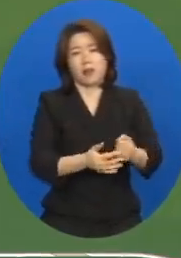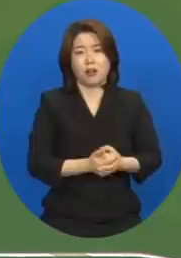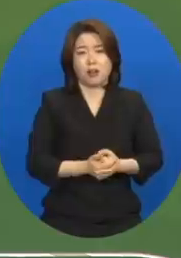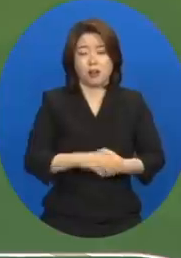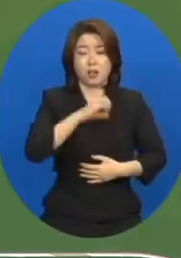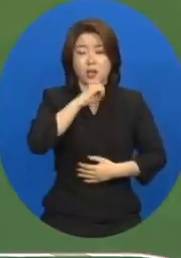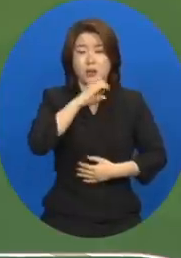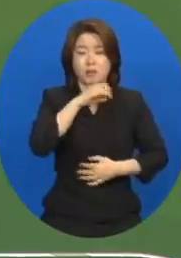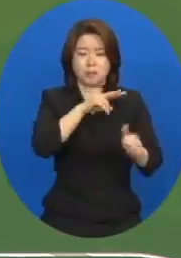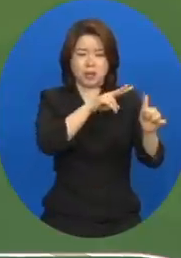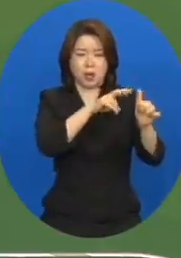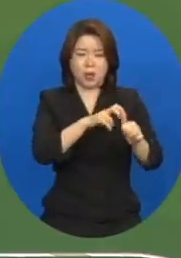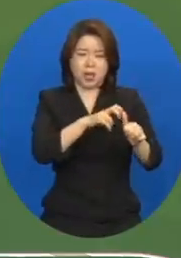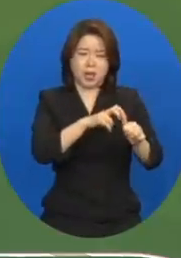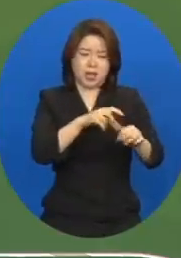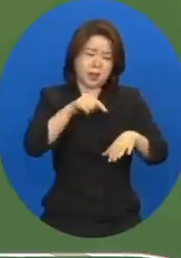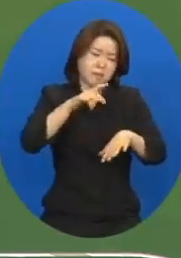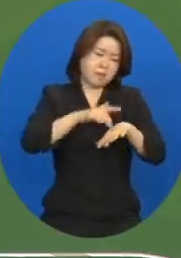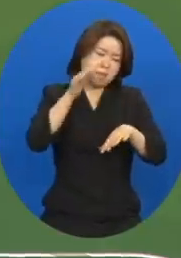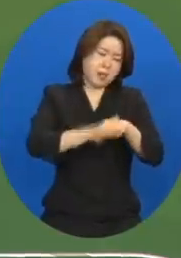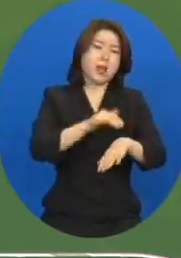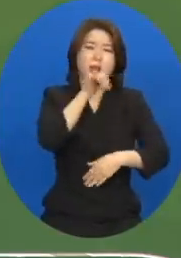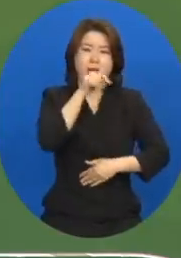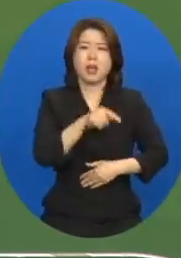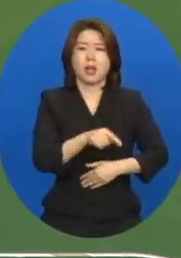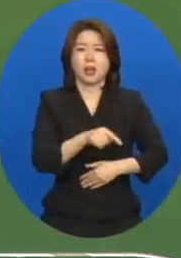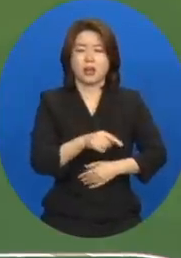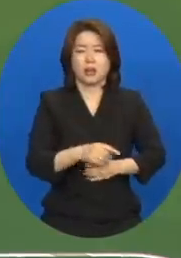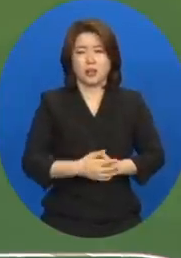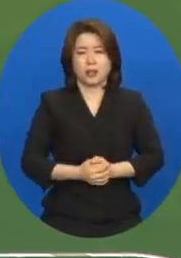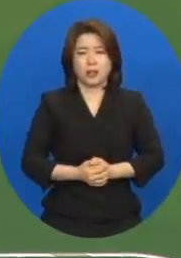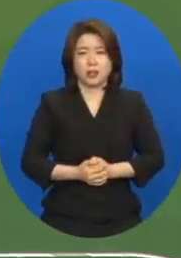불평과 원망에 찌들려 있었던 사람들이었어요.